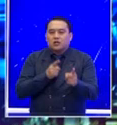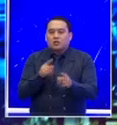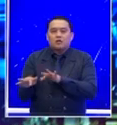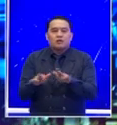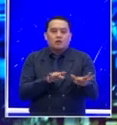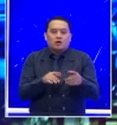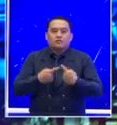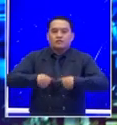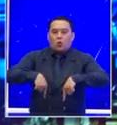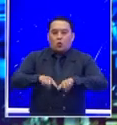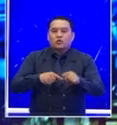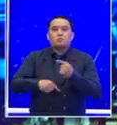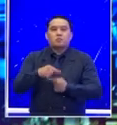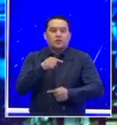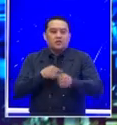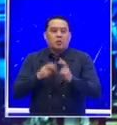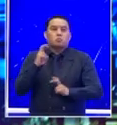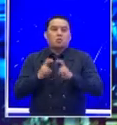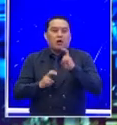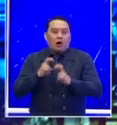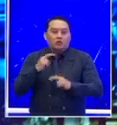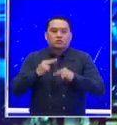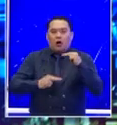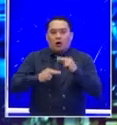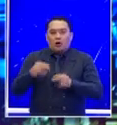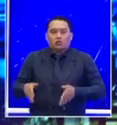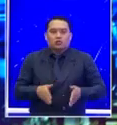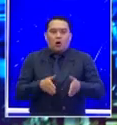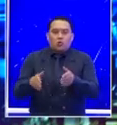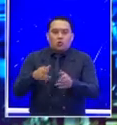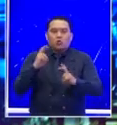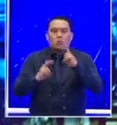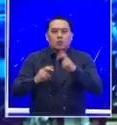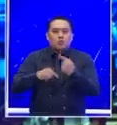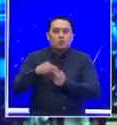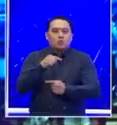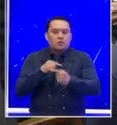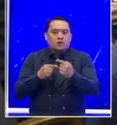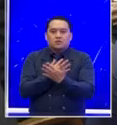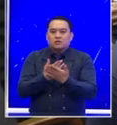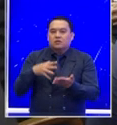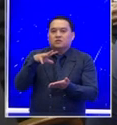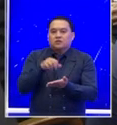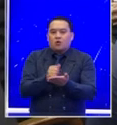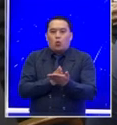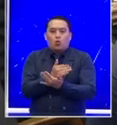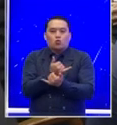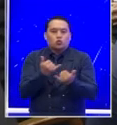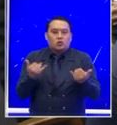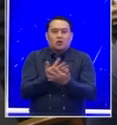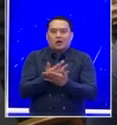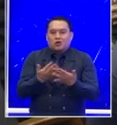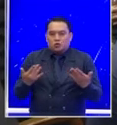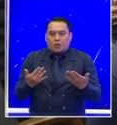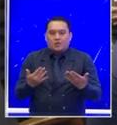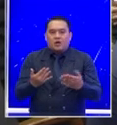деятельность отдельных субъектов бизнеса – промышленных, строительно-дорожных предприятий, бизнес-структур, занятых в сфере услуг и ряда